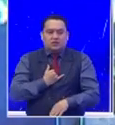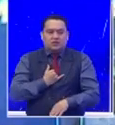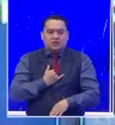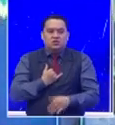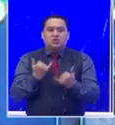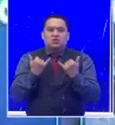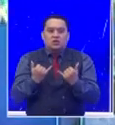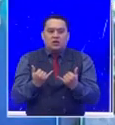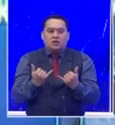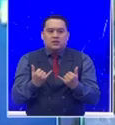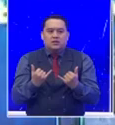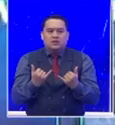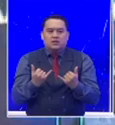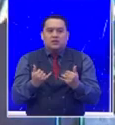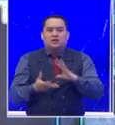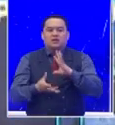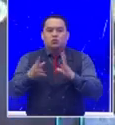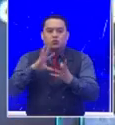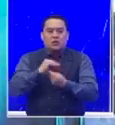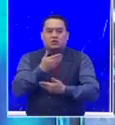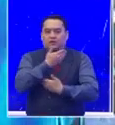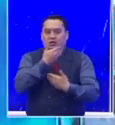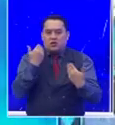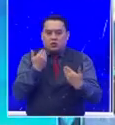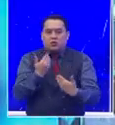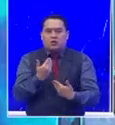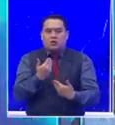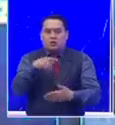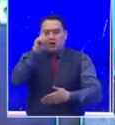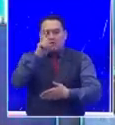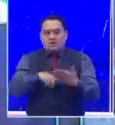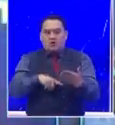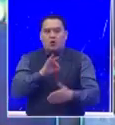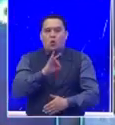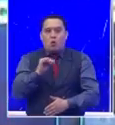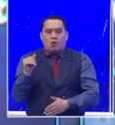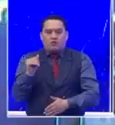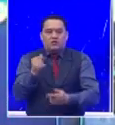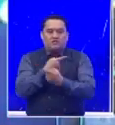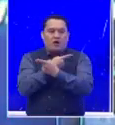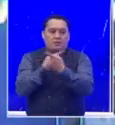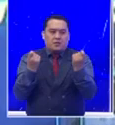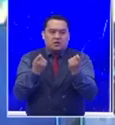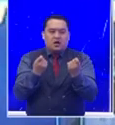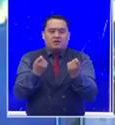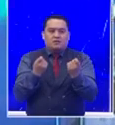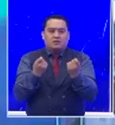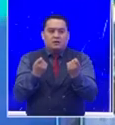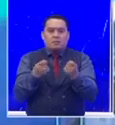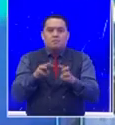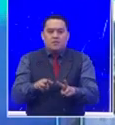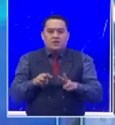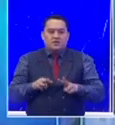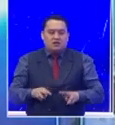на данный момент таких результатов нет, поэтому еще раз говорю, доверяйте официальной информации. Вся информация на каналах